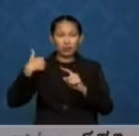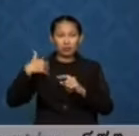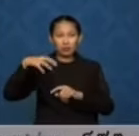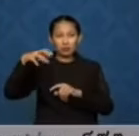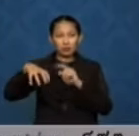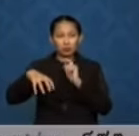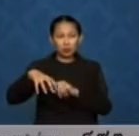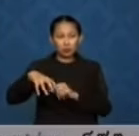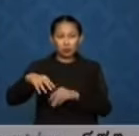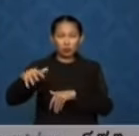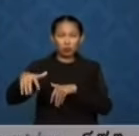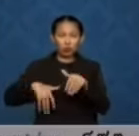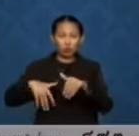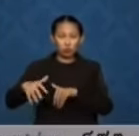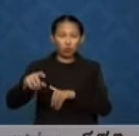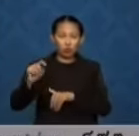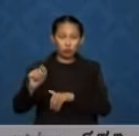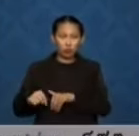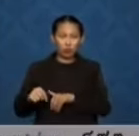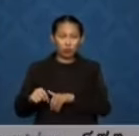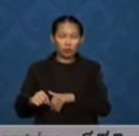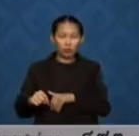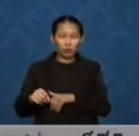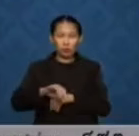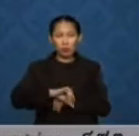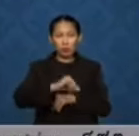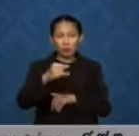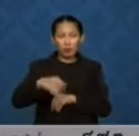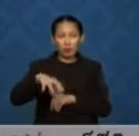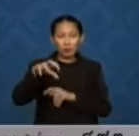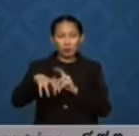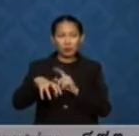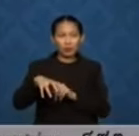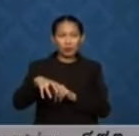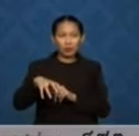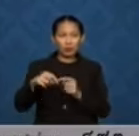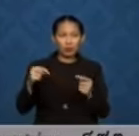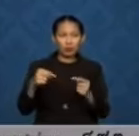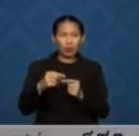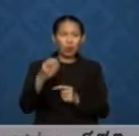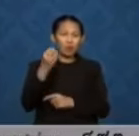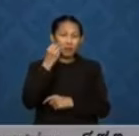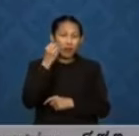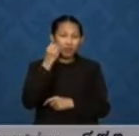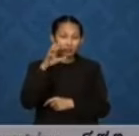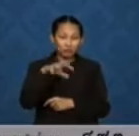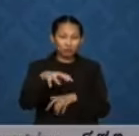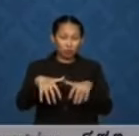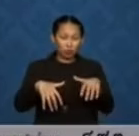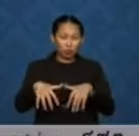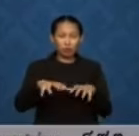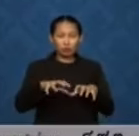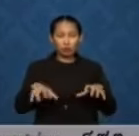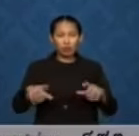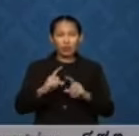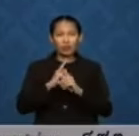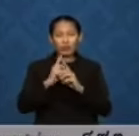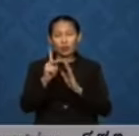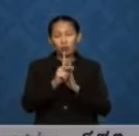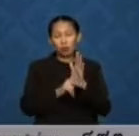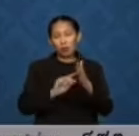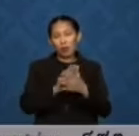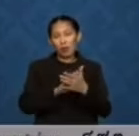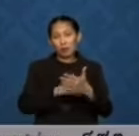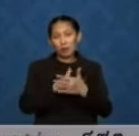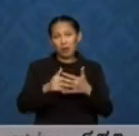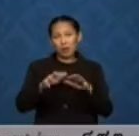อยู่ในพื้นที่ของชุมชนซึ่งสถานที่เหล่านี้นั้นค่ะก็อยู่ในพื้นที่ประเภทที่อยู่อาศัยตามกฎหมายว่าด้วยการผังเมื